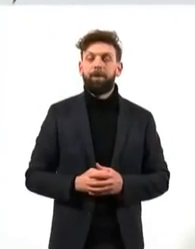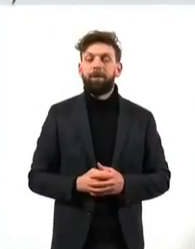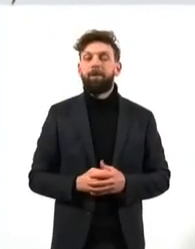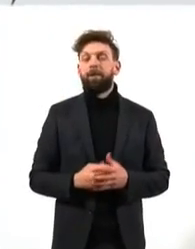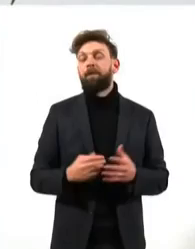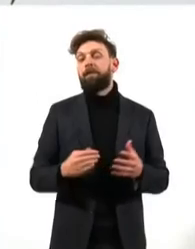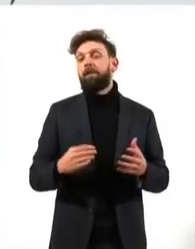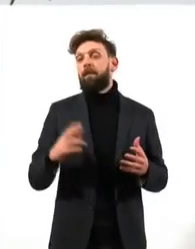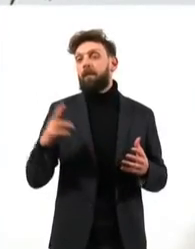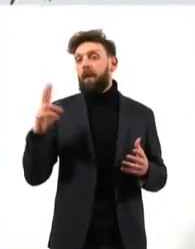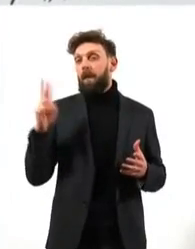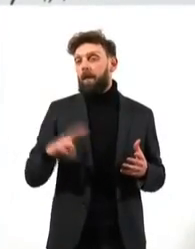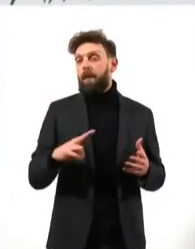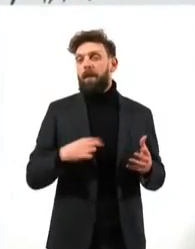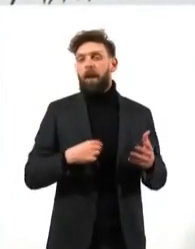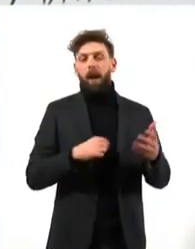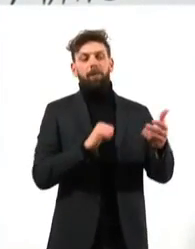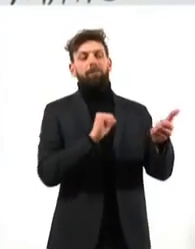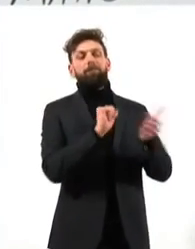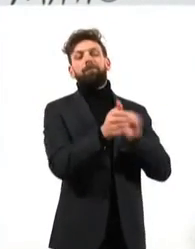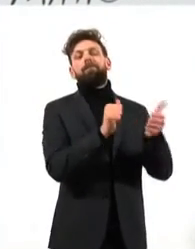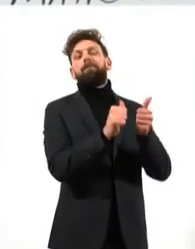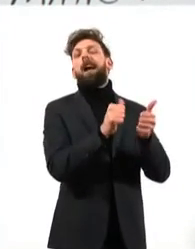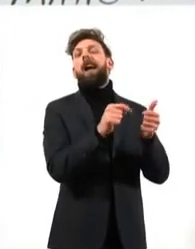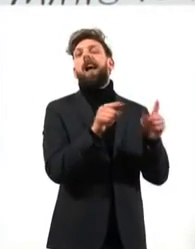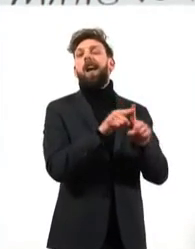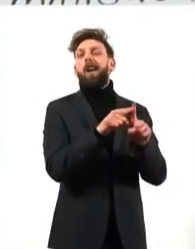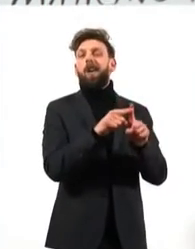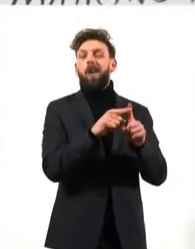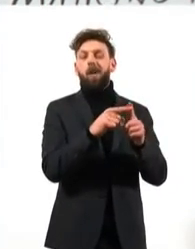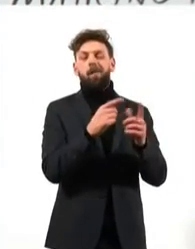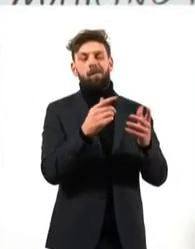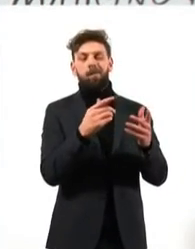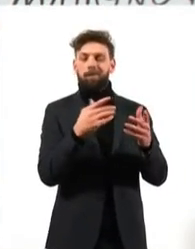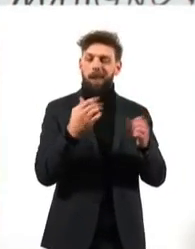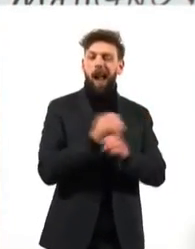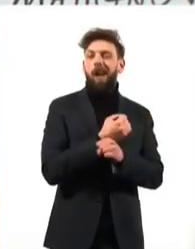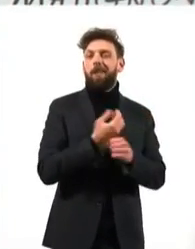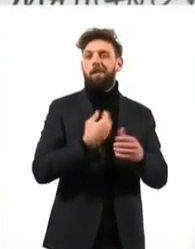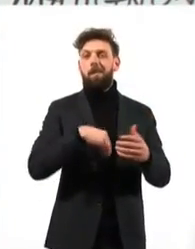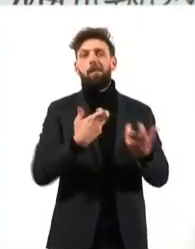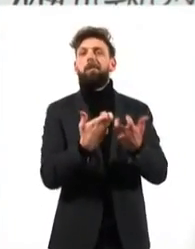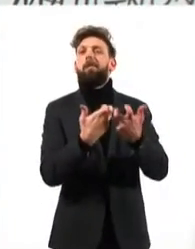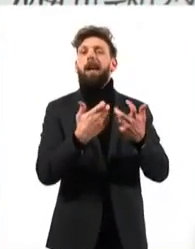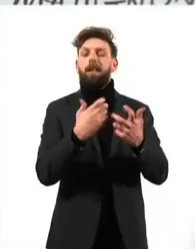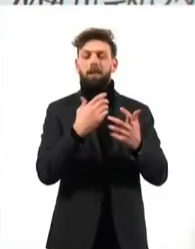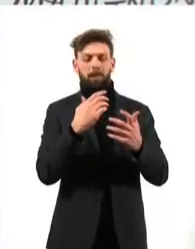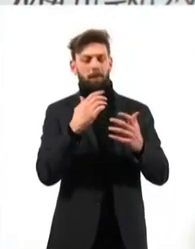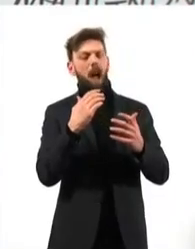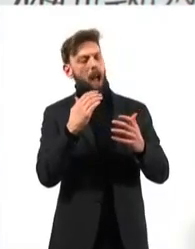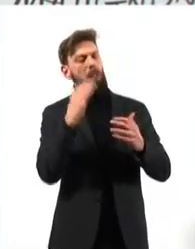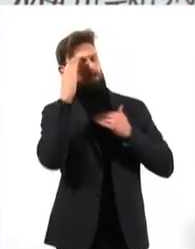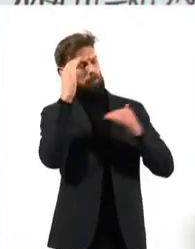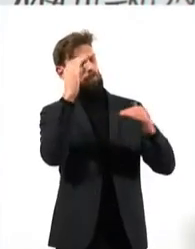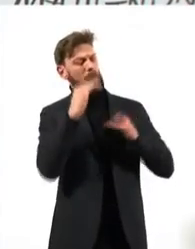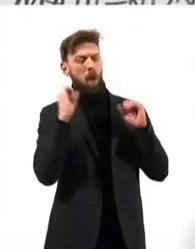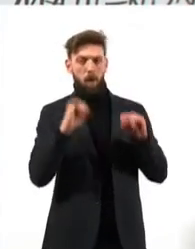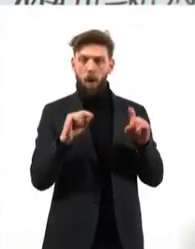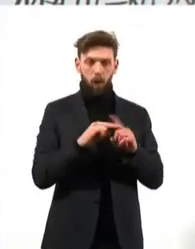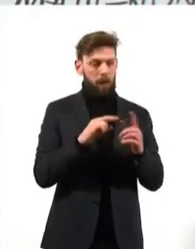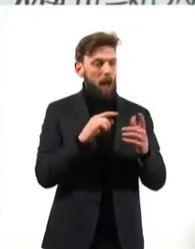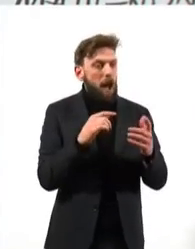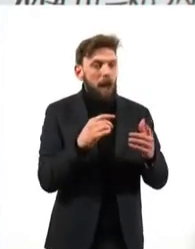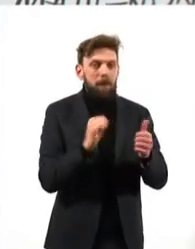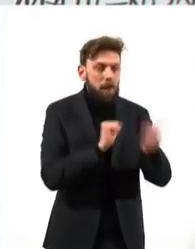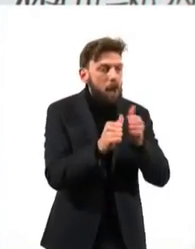comme voie de réussite pour prendre confiance en soi, voire pour en faire son métier. Donc c'est quelque chose qui nous tient à cœur.